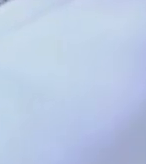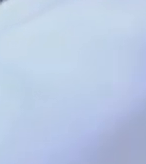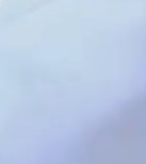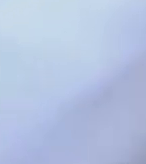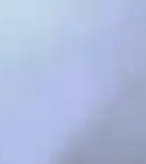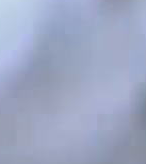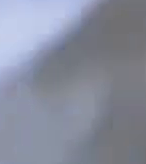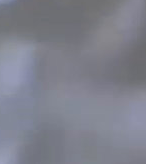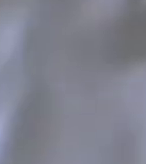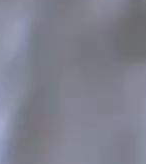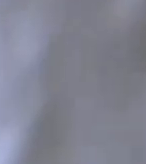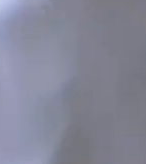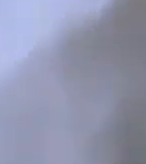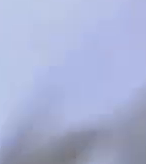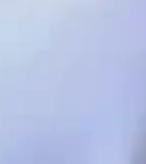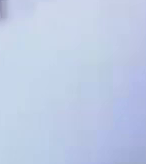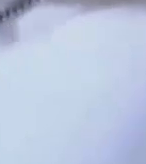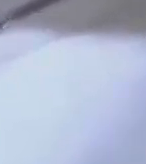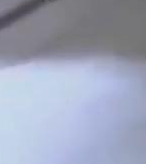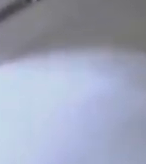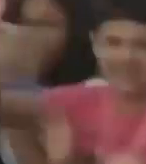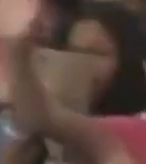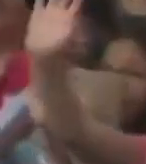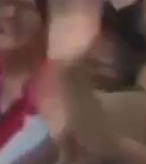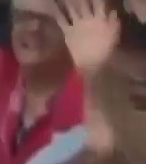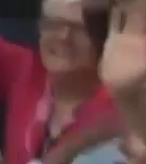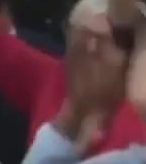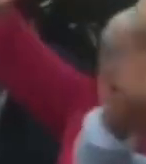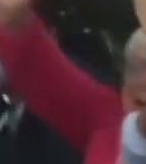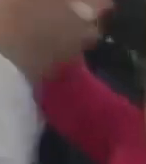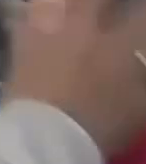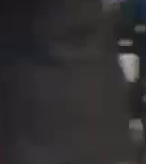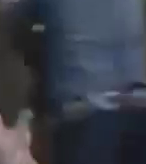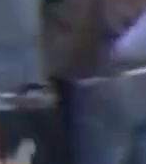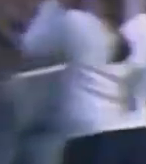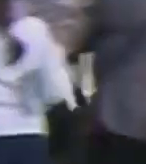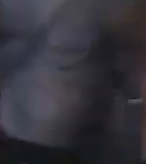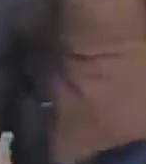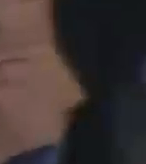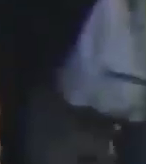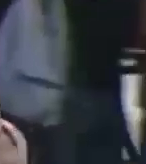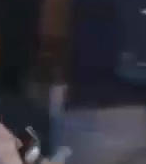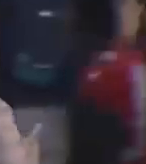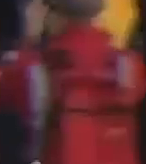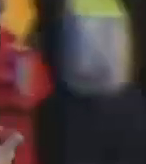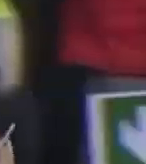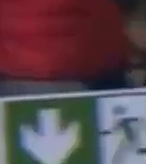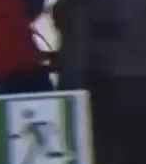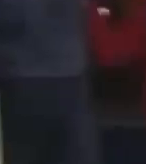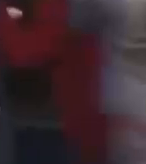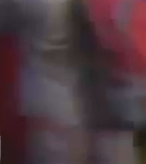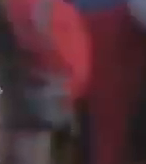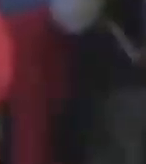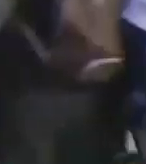ณพ่อฮอเก้ประสูติเมื่อวันที่17ธันวาคมปี1936ณกรุงบัวโนสไอเรสประเทศอาร์เจน